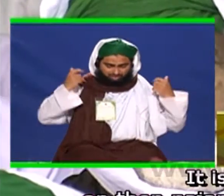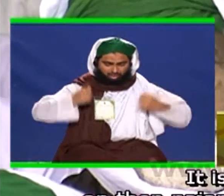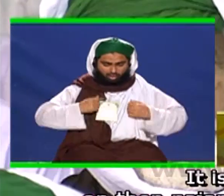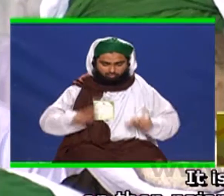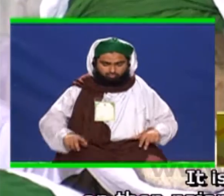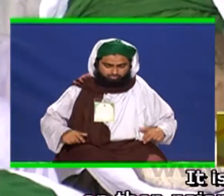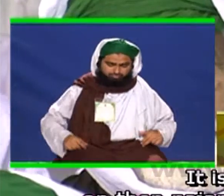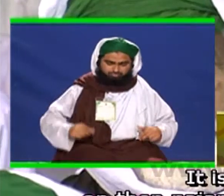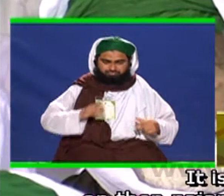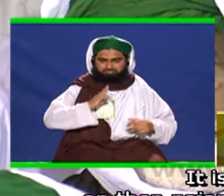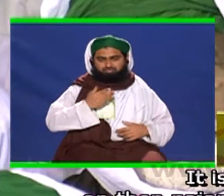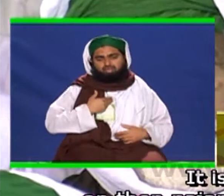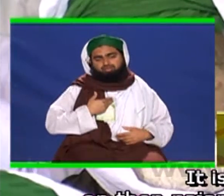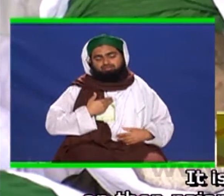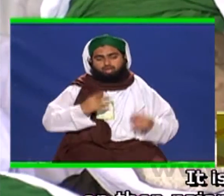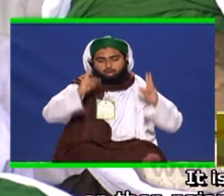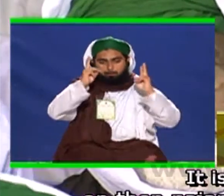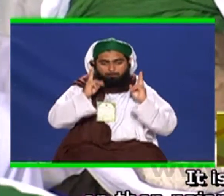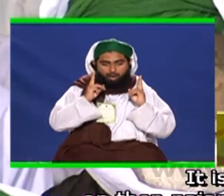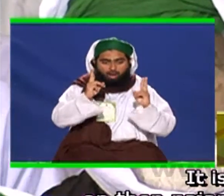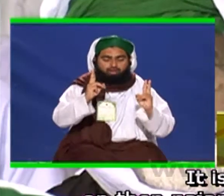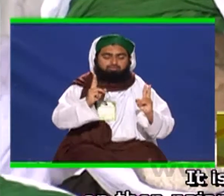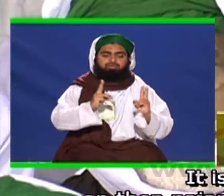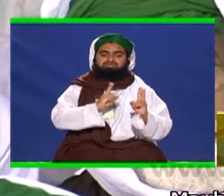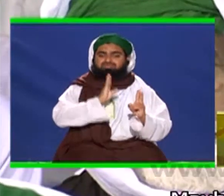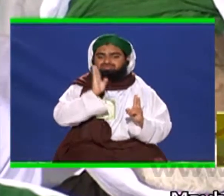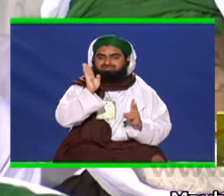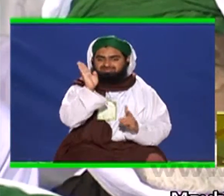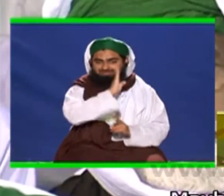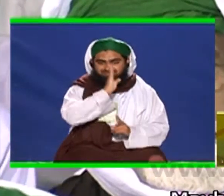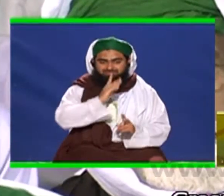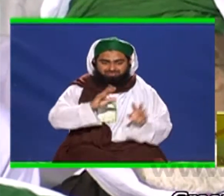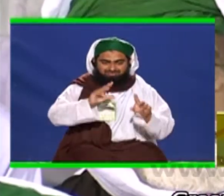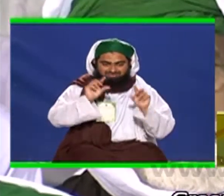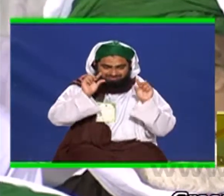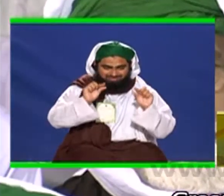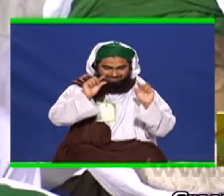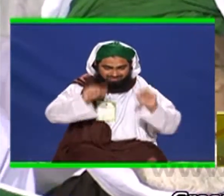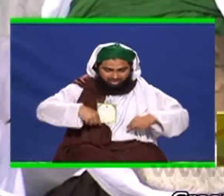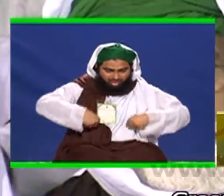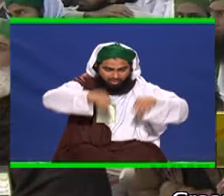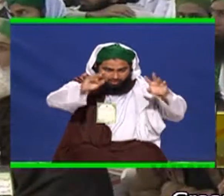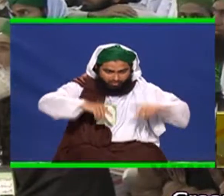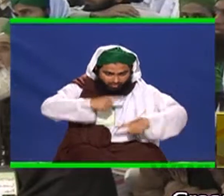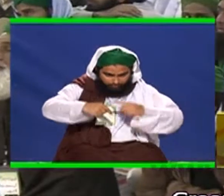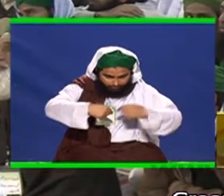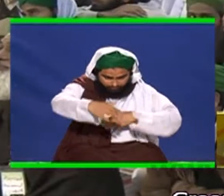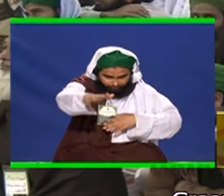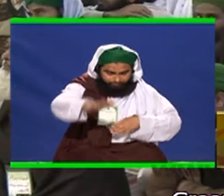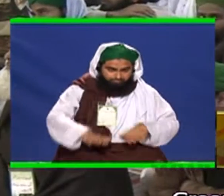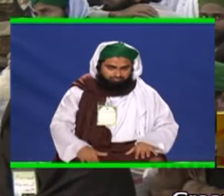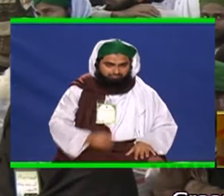सब्ज रंग है, फिर कुर्ता पहनोगे तो पाजामा भी पहनना पड़ेगा। आप समझिए मेरी बात। तो सब्ज, हमारी मस्जिद में सब्ज बिछा